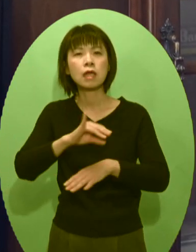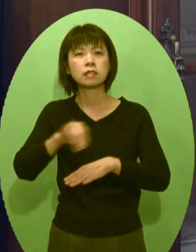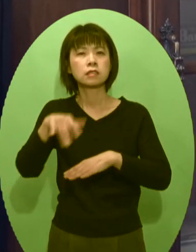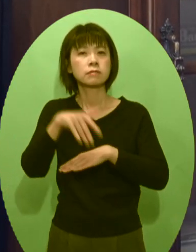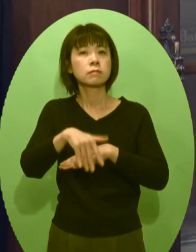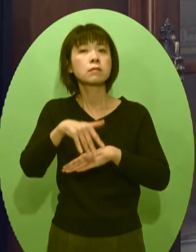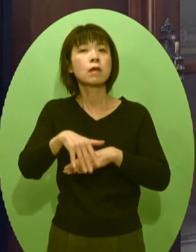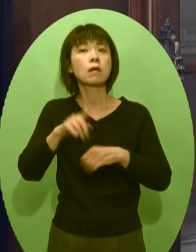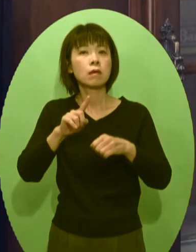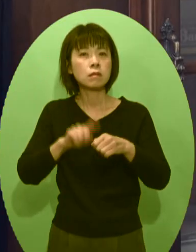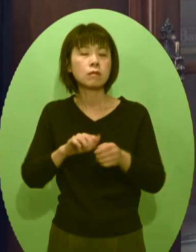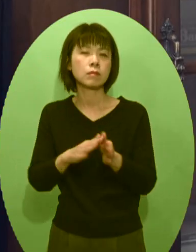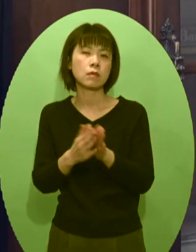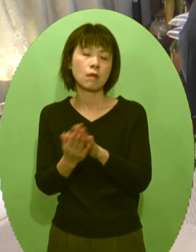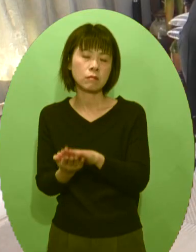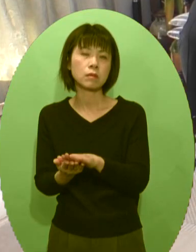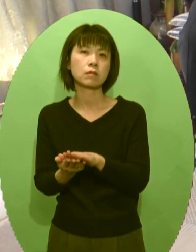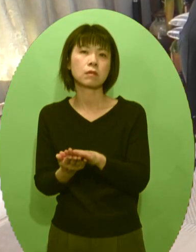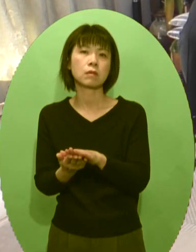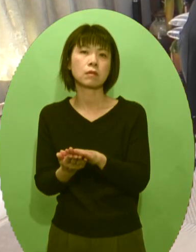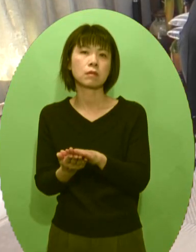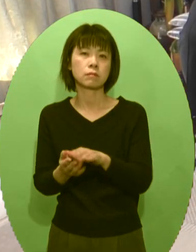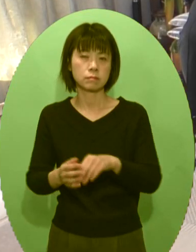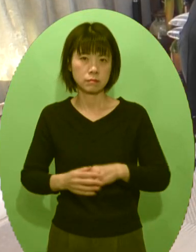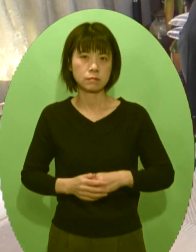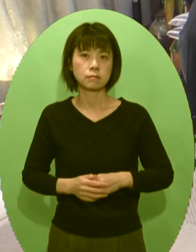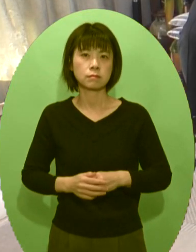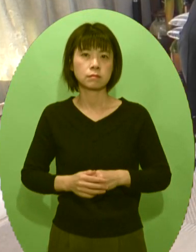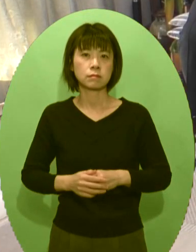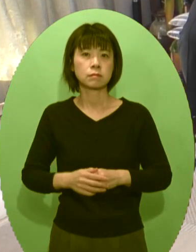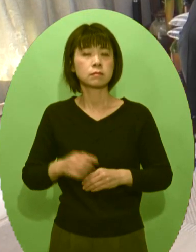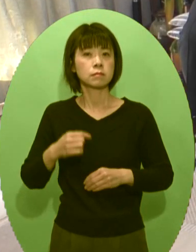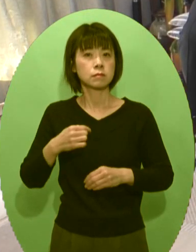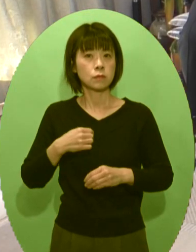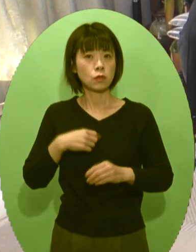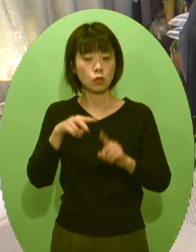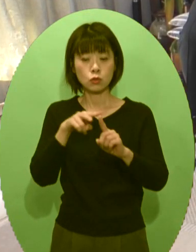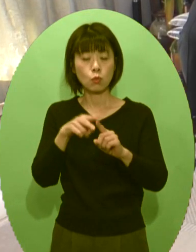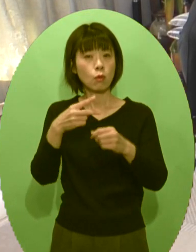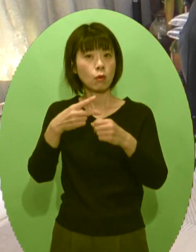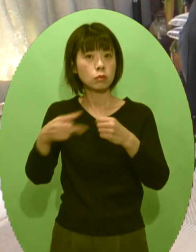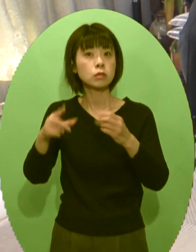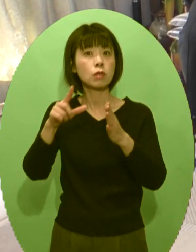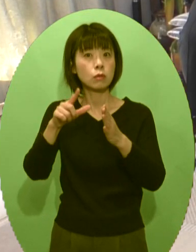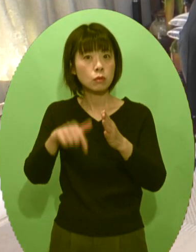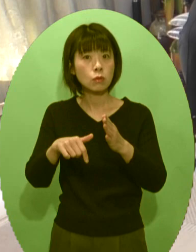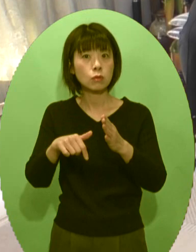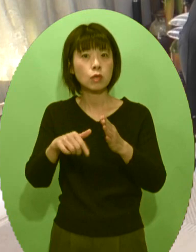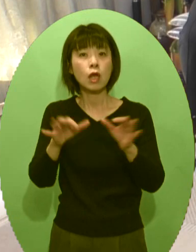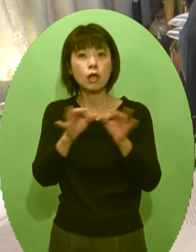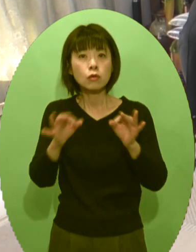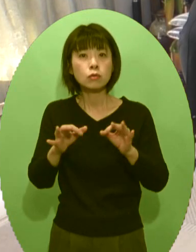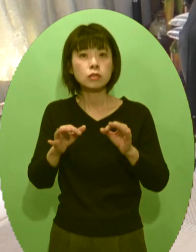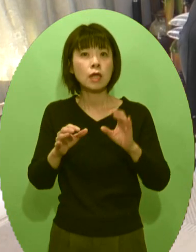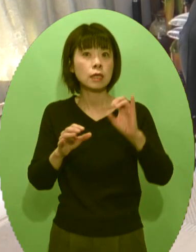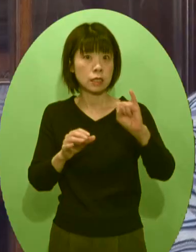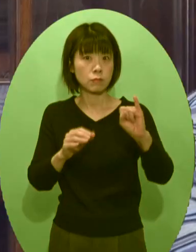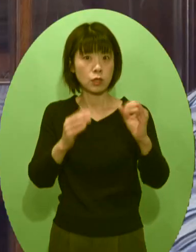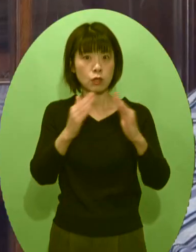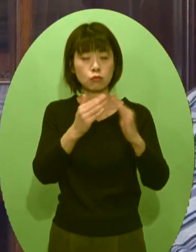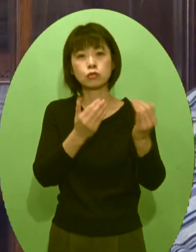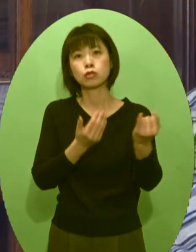しちゃって亡くなっちゃったんです。僕はだから8つ違うんで、小学校の2年生の時に、突然うちへやってくると